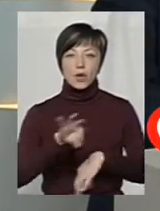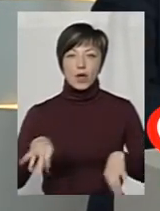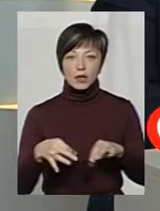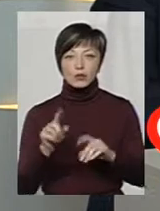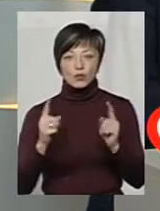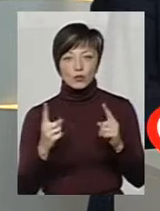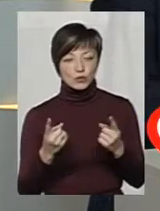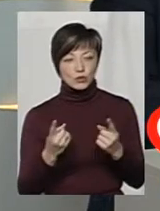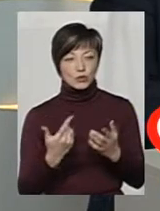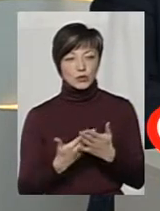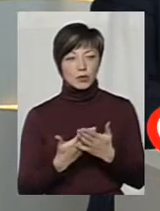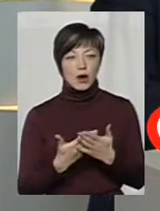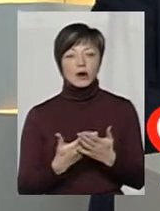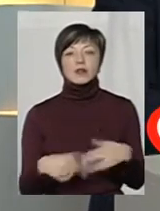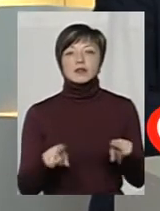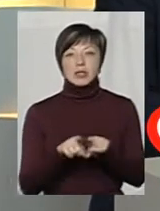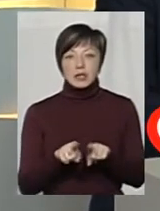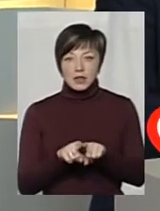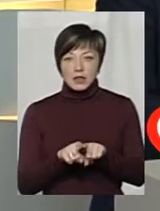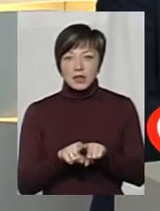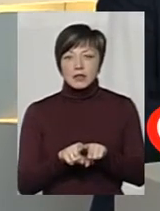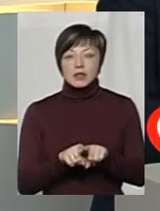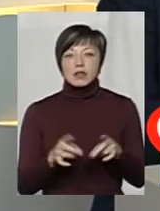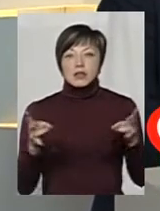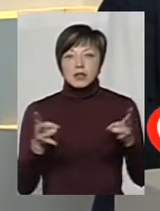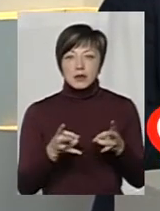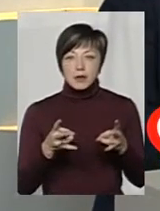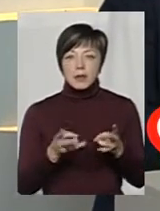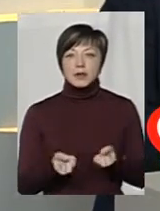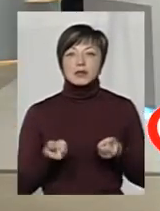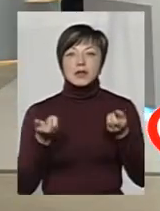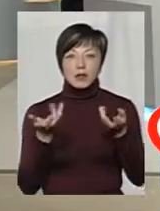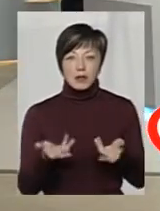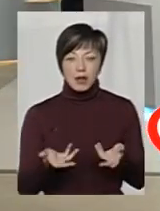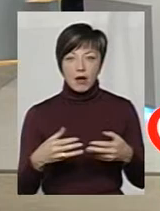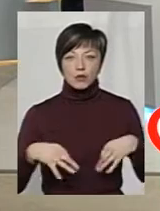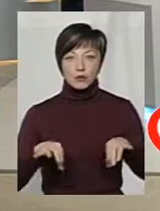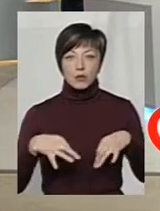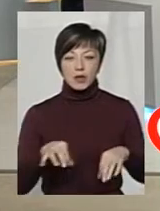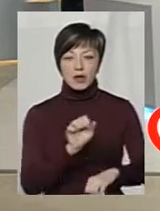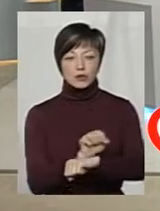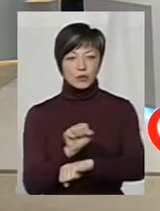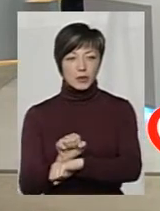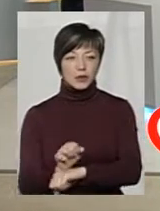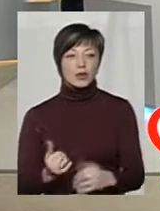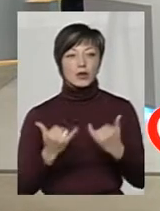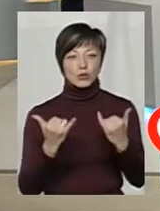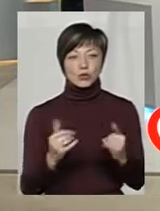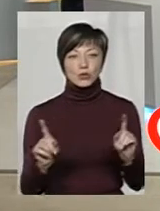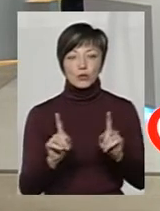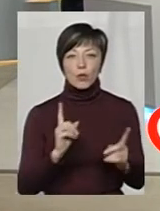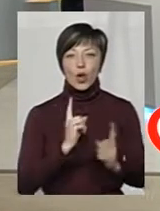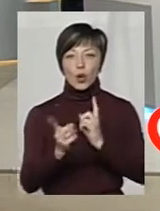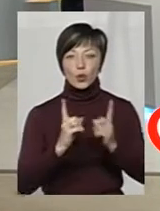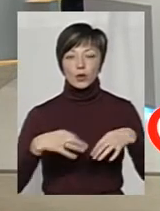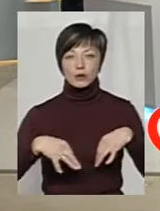тому що все-таки якесь поробити потрібно декілька автомобільних зупинок для того, щоб рух